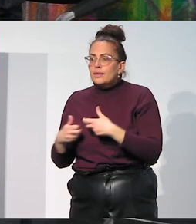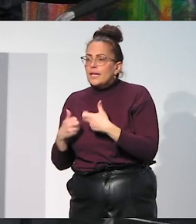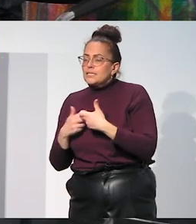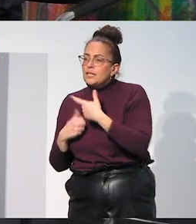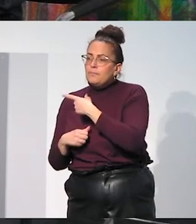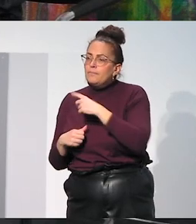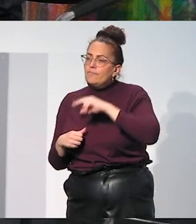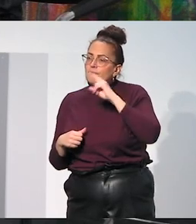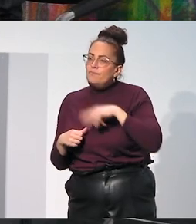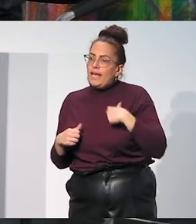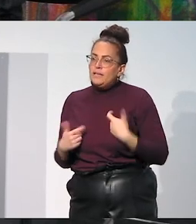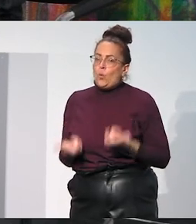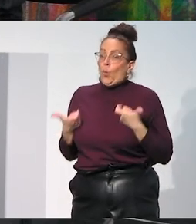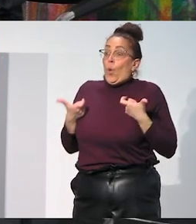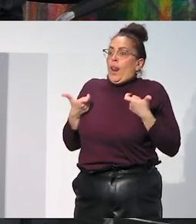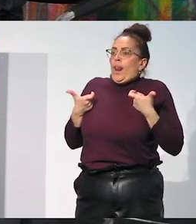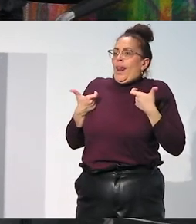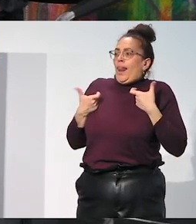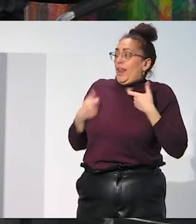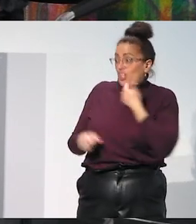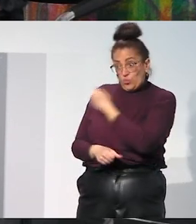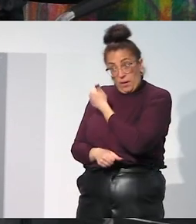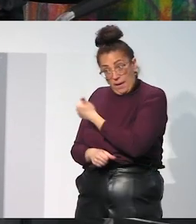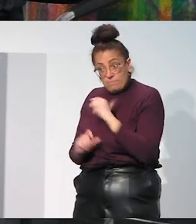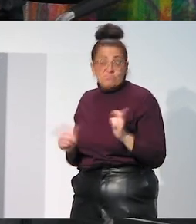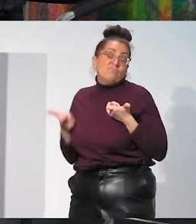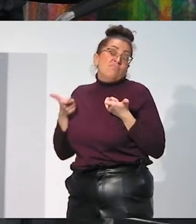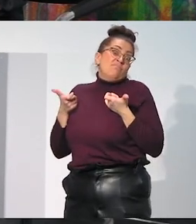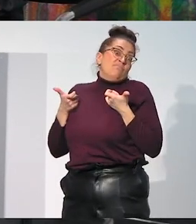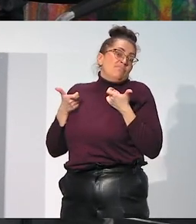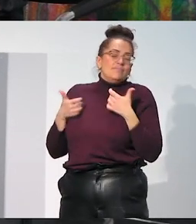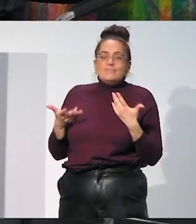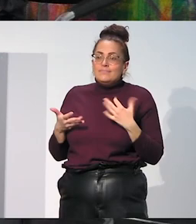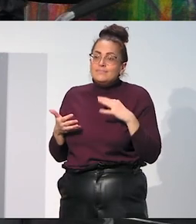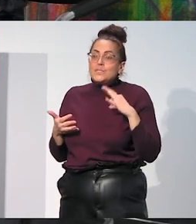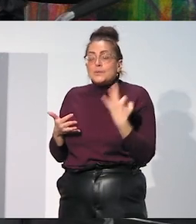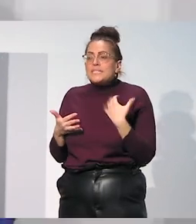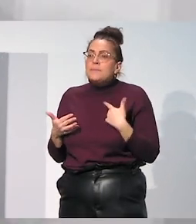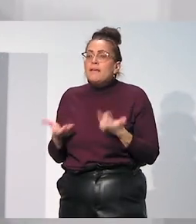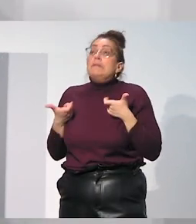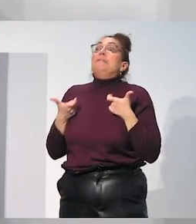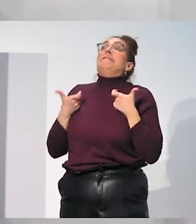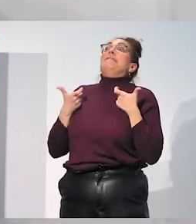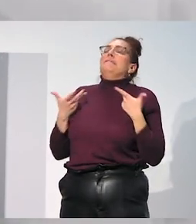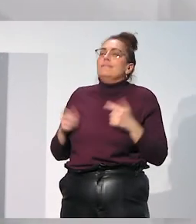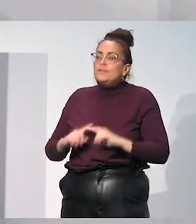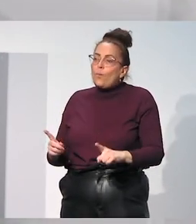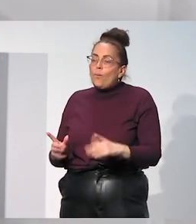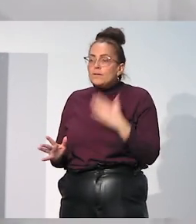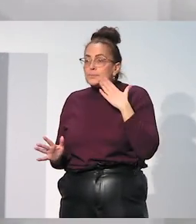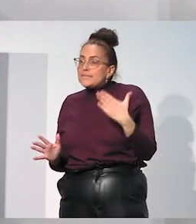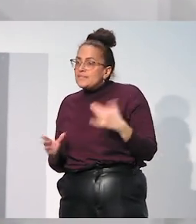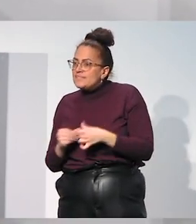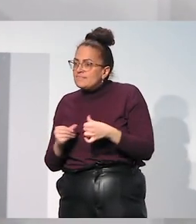tous les sens du terme ? Ben, j'essaye. J'essaie, vraiment. Je tends à la tenir, mais il ne faut pas trop la tenir non plus, vous voyez ? Parce que si on la